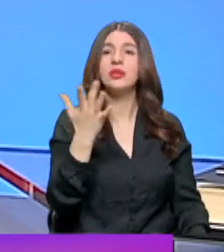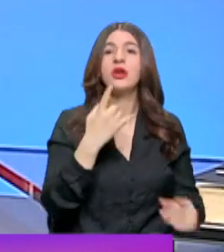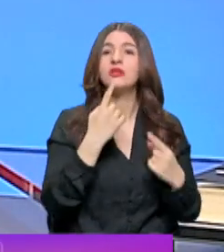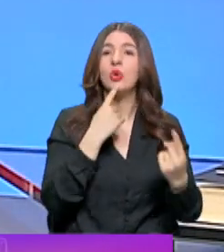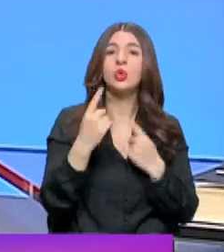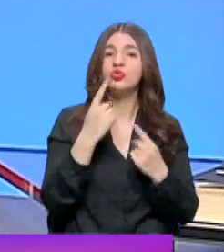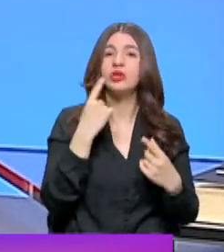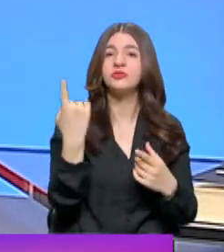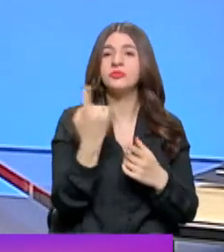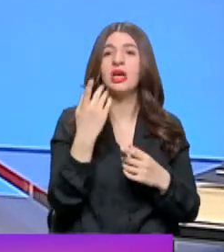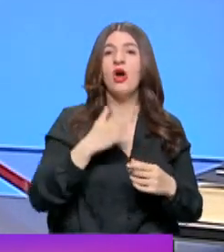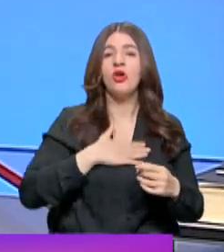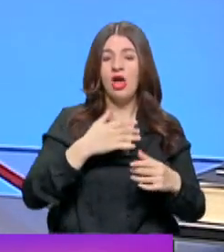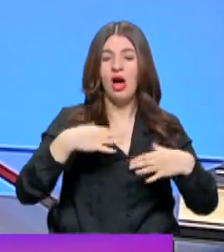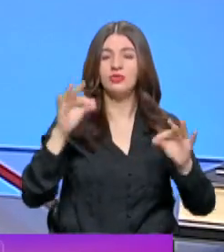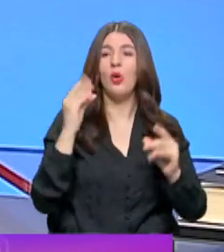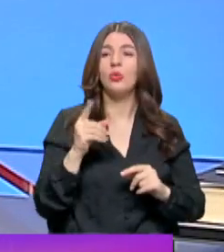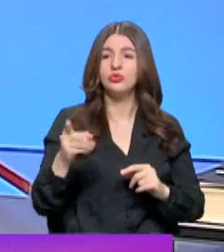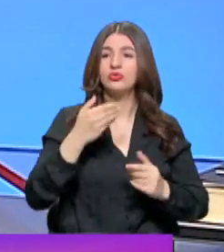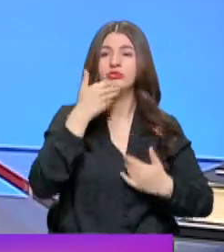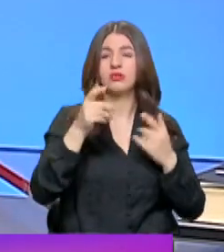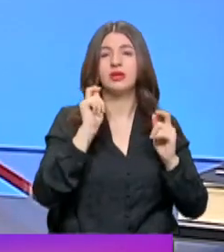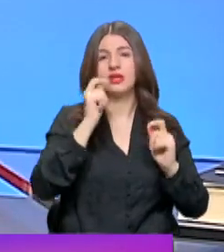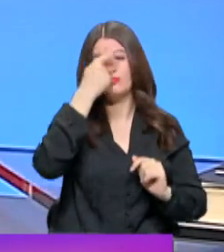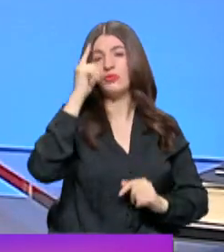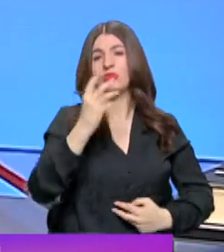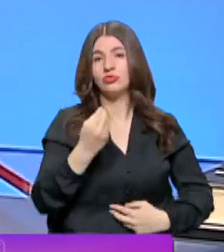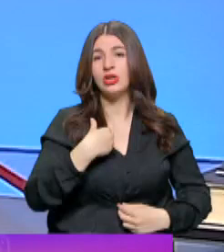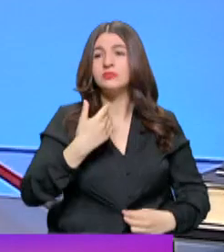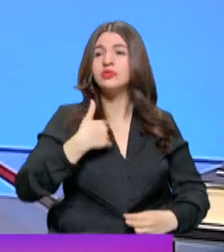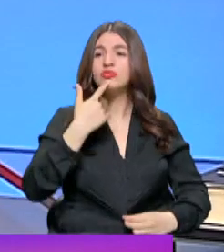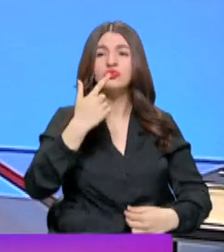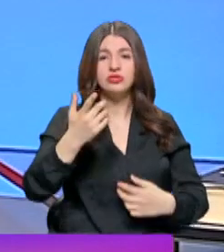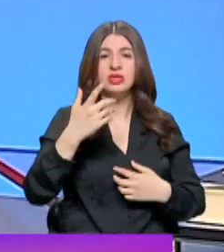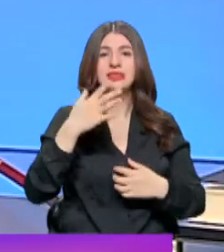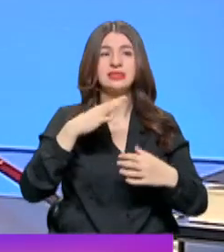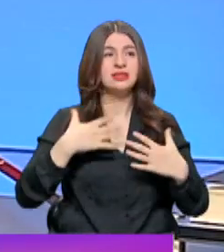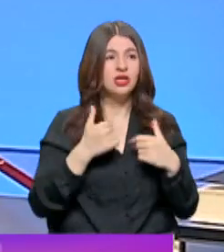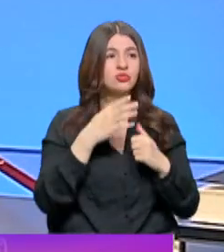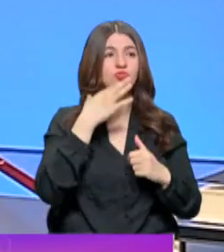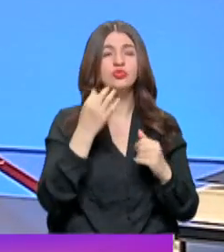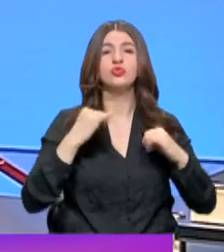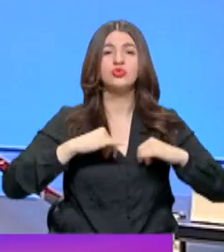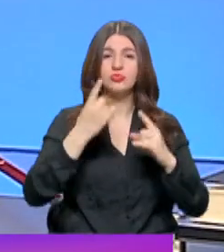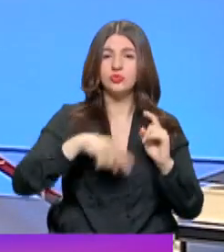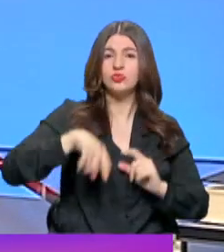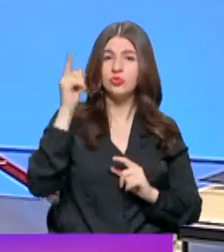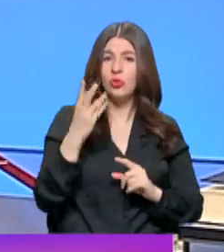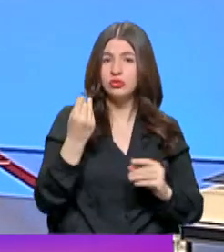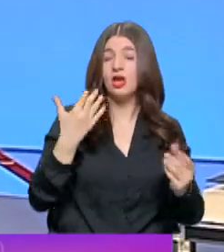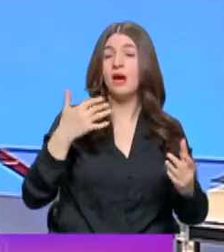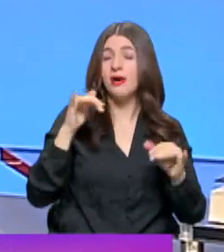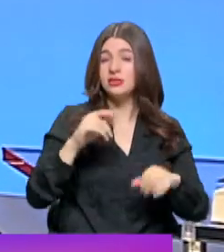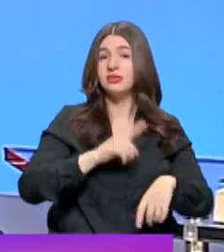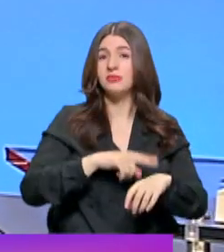neyi konuşacağımız ın bir ön hazırlığı olsun aktarma imkanımız olsun Hani diyoruz ya Sağlıklı mutlu huzurlu bir gün olsun ama aynı